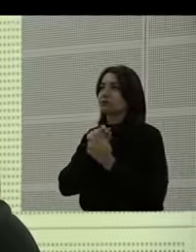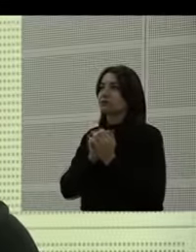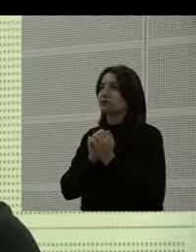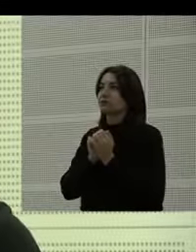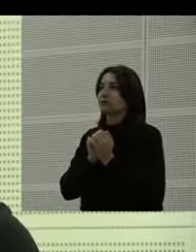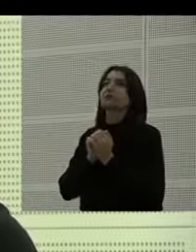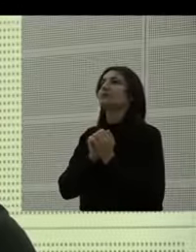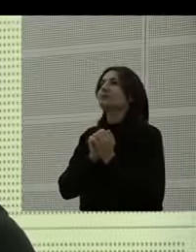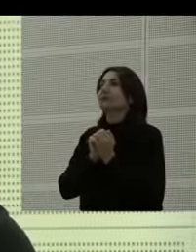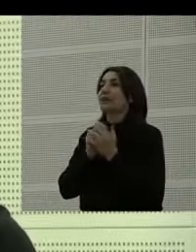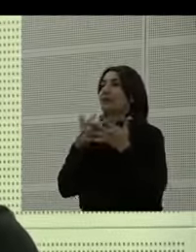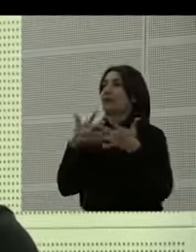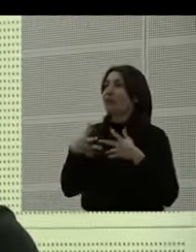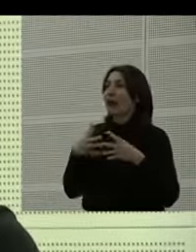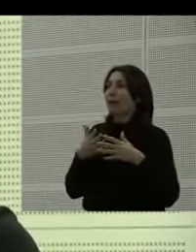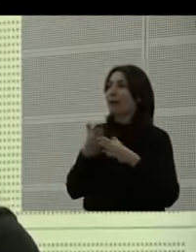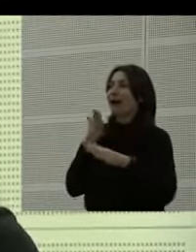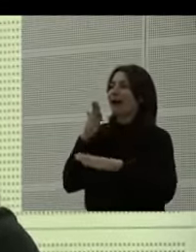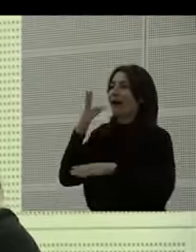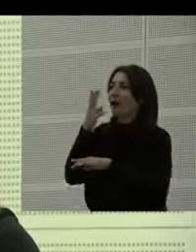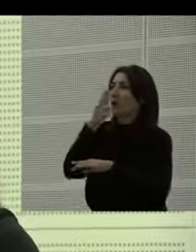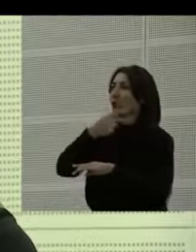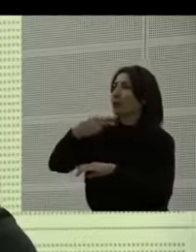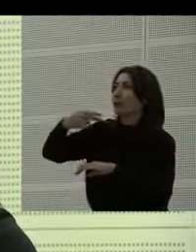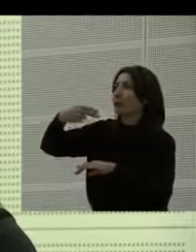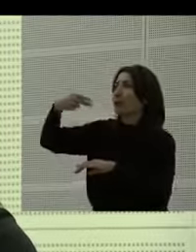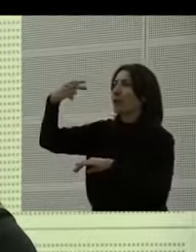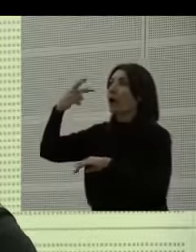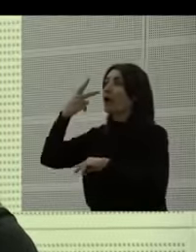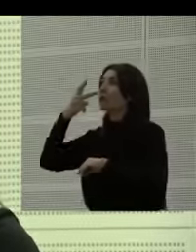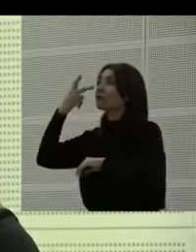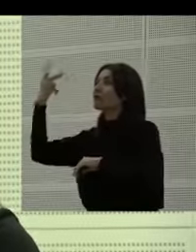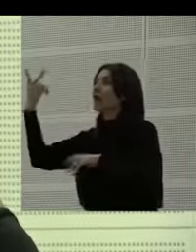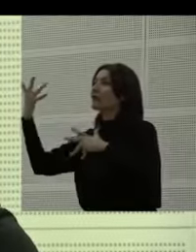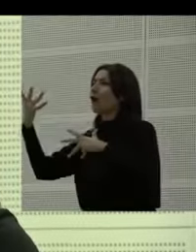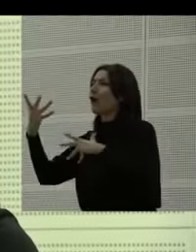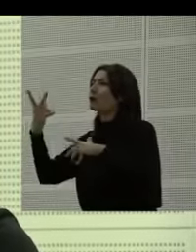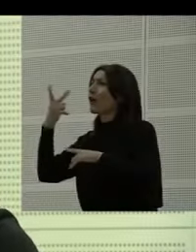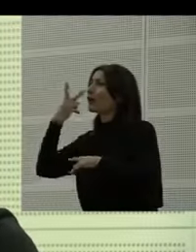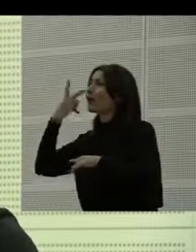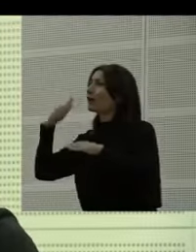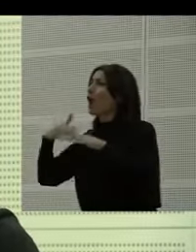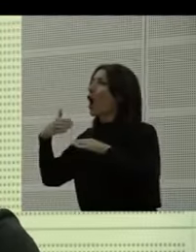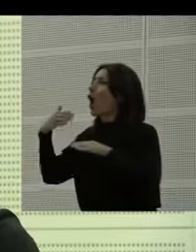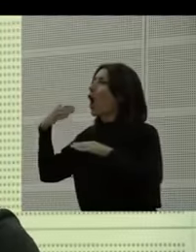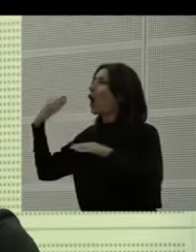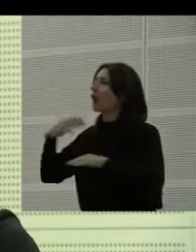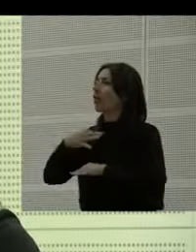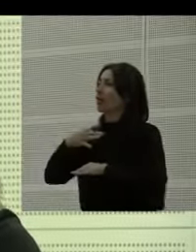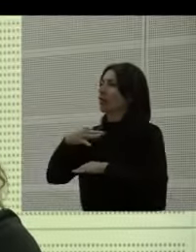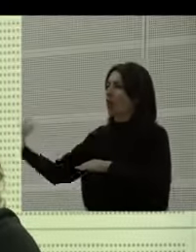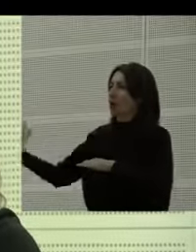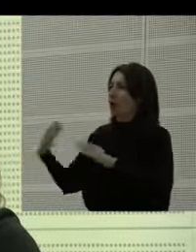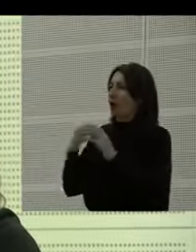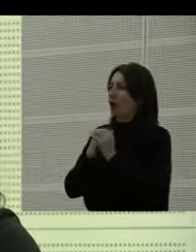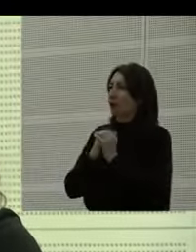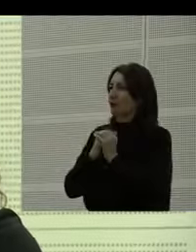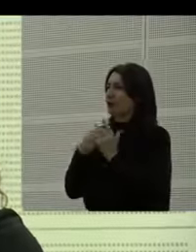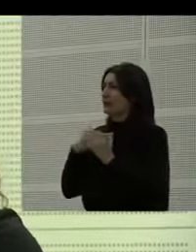può finalmente vedere cosa c'è e si innamora di ciò che c'è oltre e vorrebbe essere